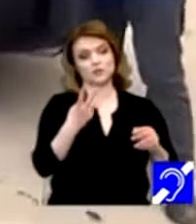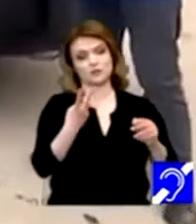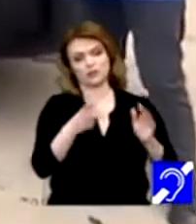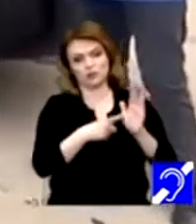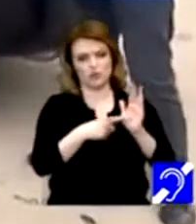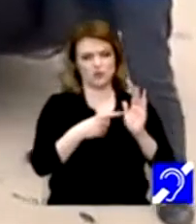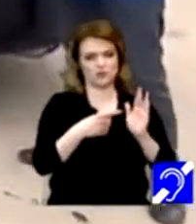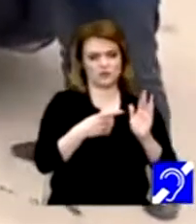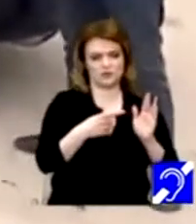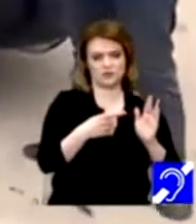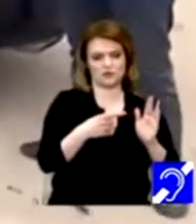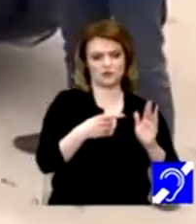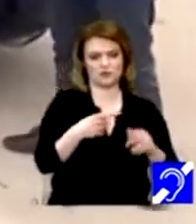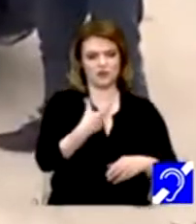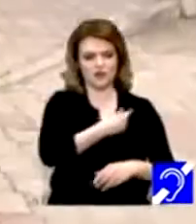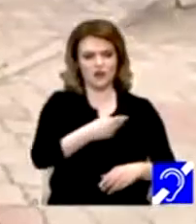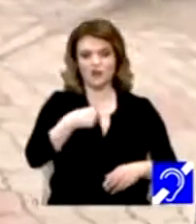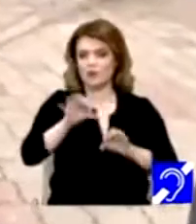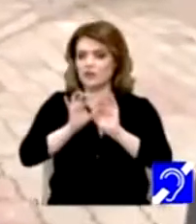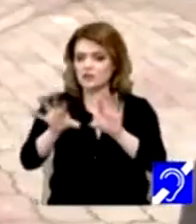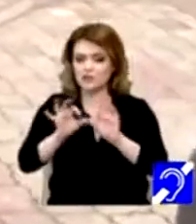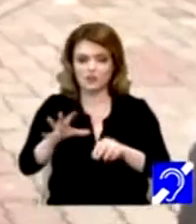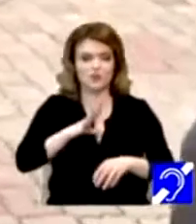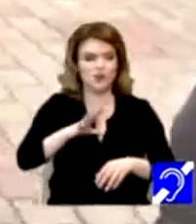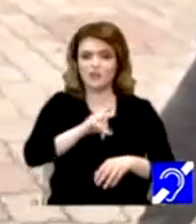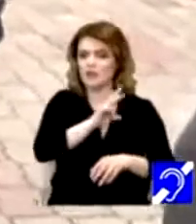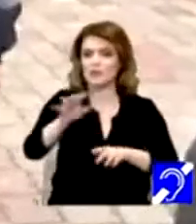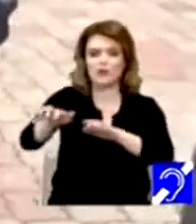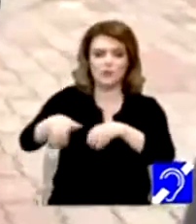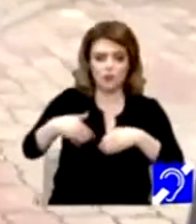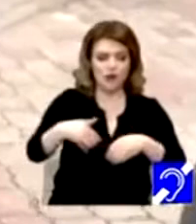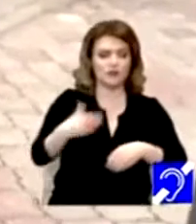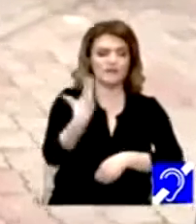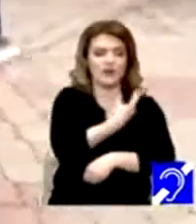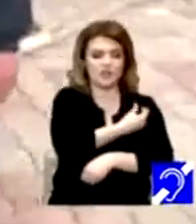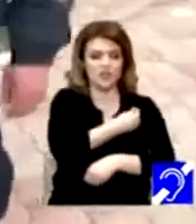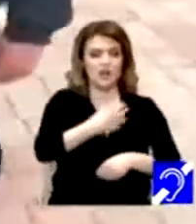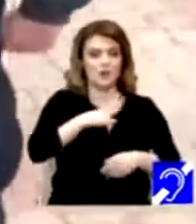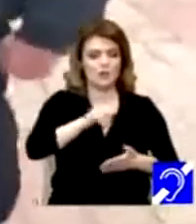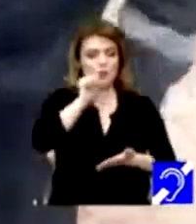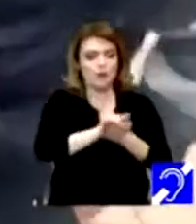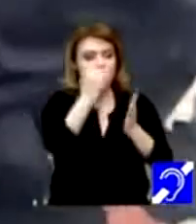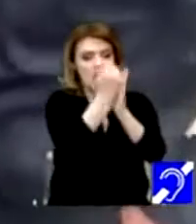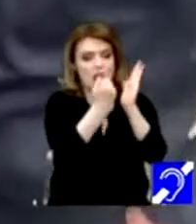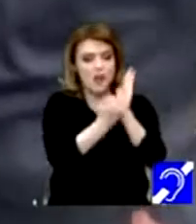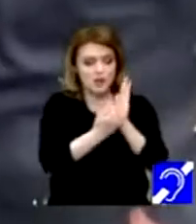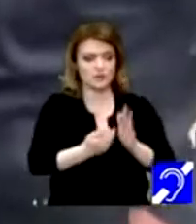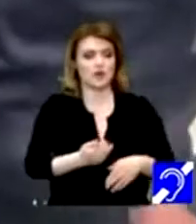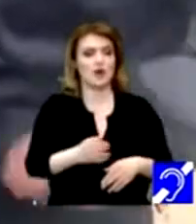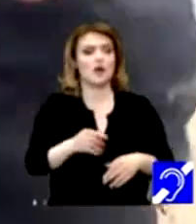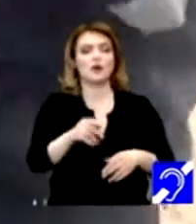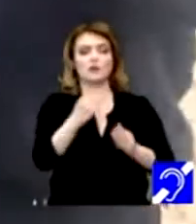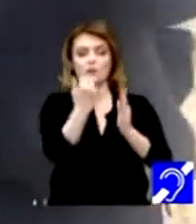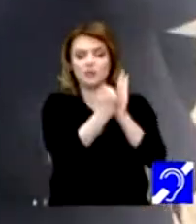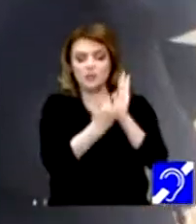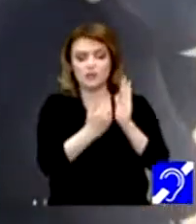marță. Ne-am explicat că n-am luat la nimeni și un vaccin, noi am publicat și lista unde e scris medici